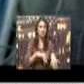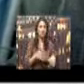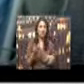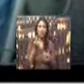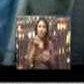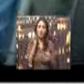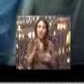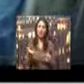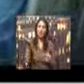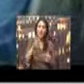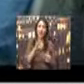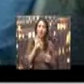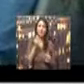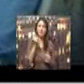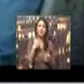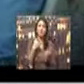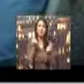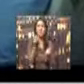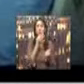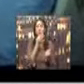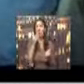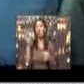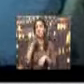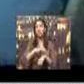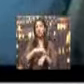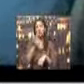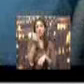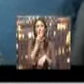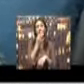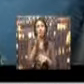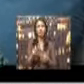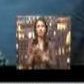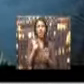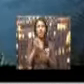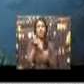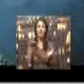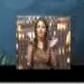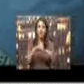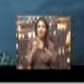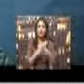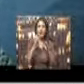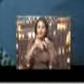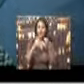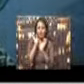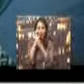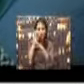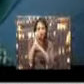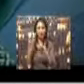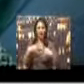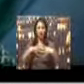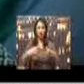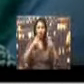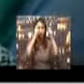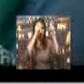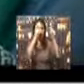امكانيات رهيبه. الامكانيات دي مش موجوده. احنا طبعا اللي احنا عايزينه طبعا نقطتين. اول حاجه هنا